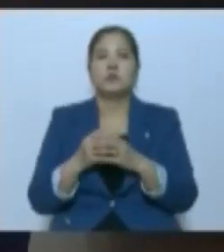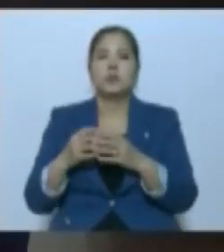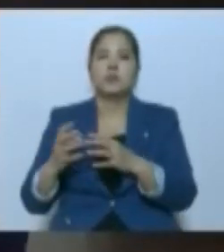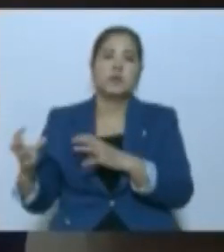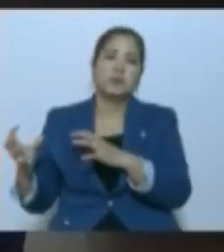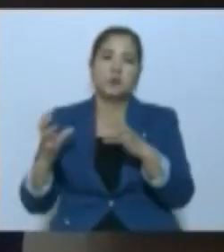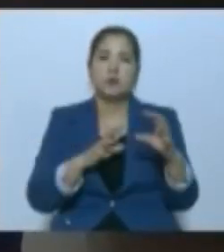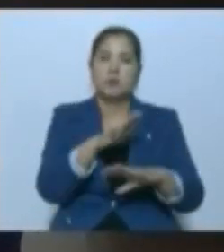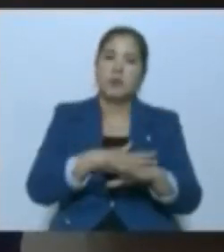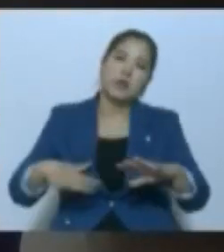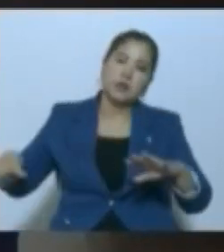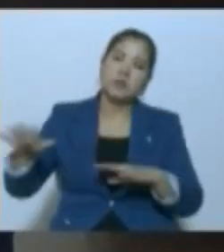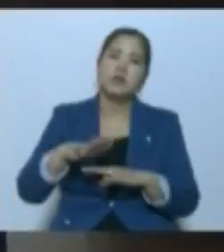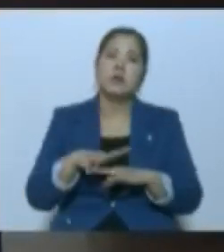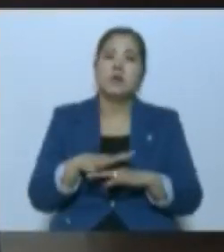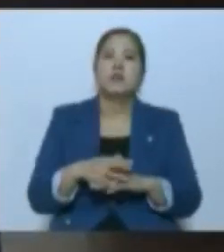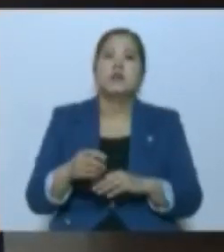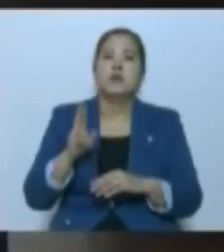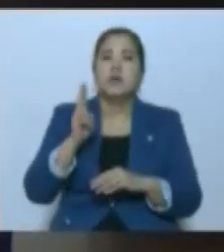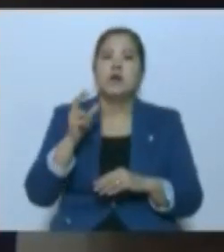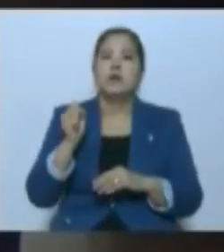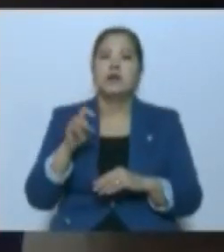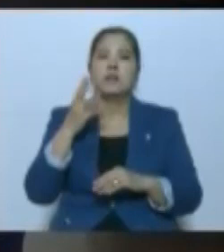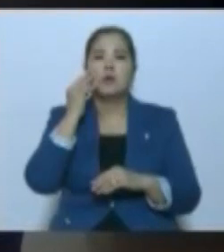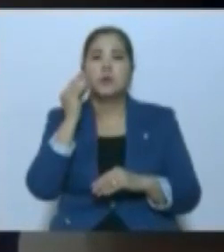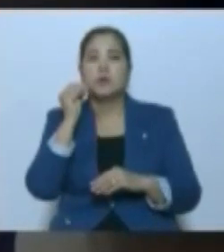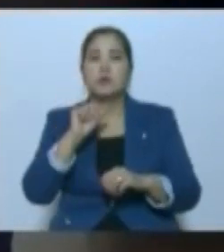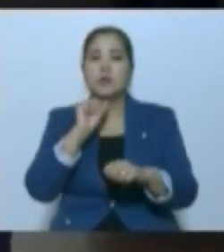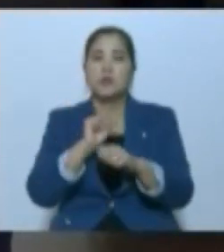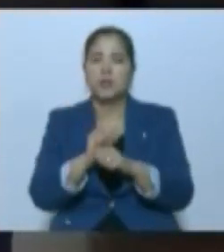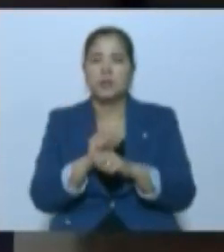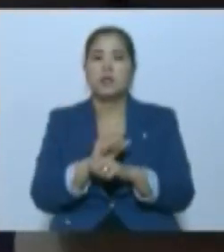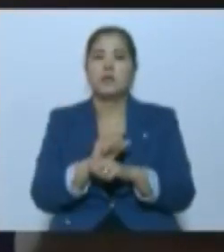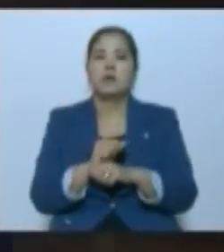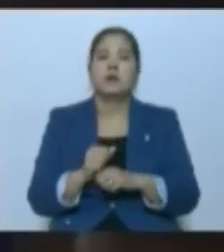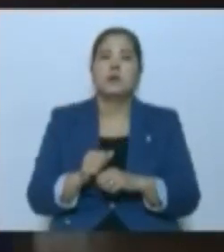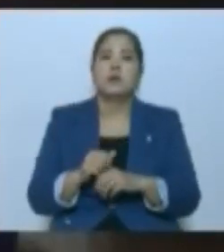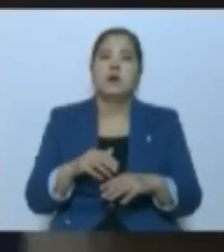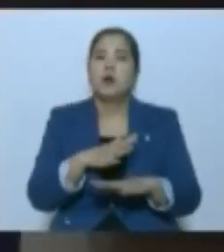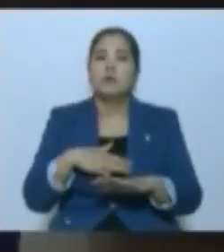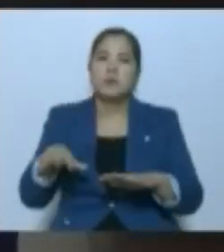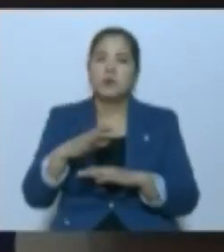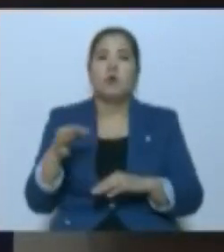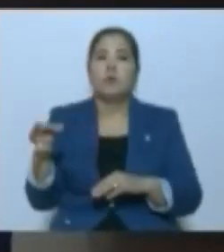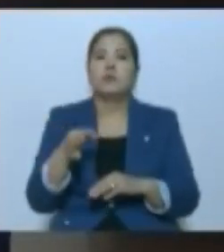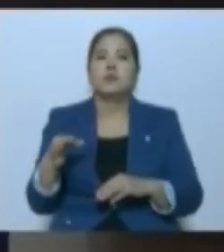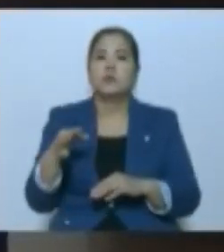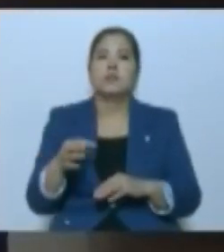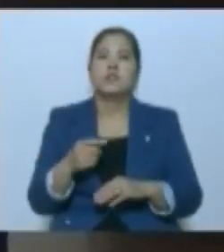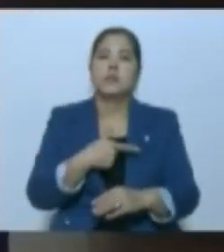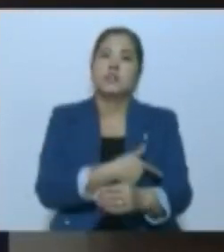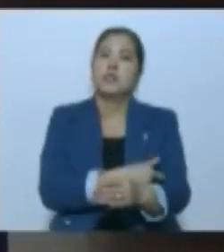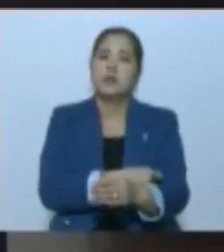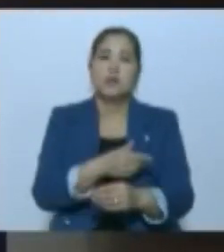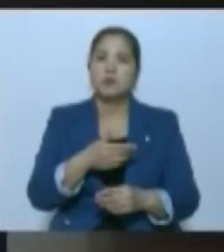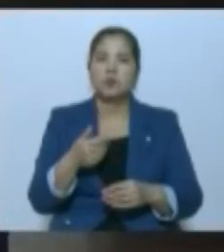барлығы Қарағанды, Алматы, Атырауда тіркелген. Онда негізінен есірткі зертханалары бар. Ал біздің облыста есірткі зертханалары анықталған